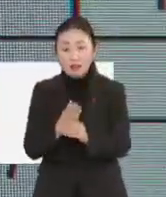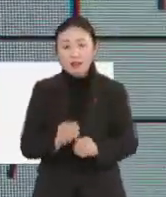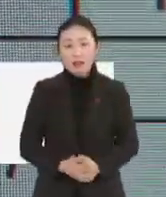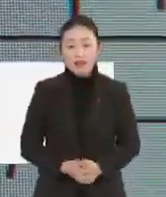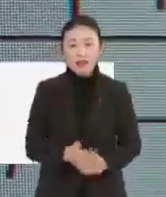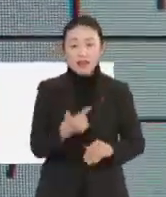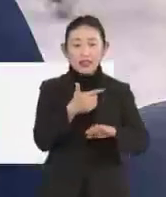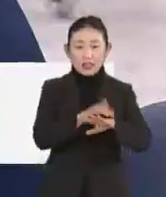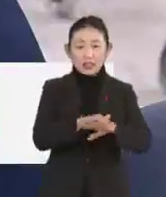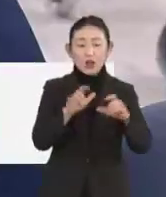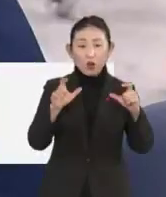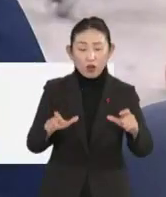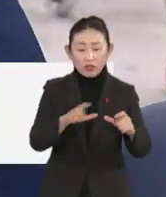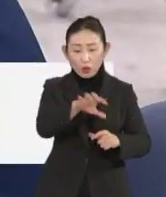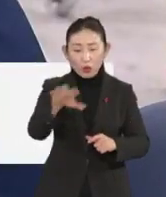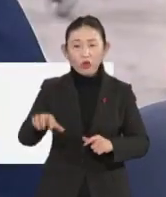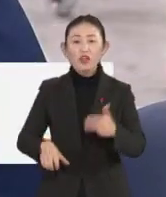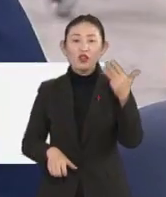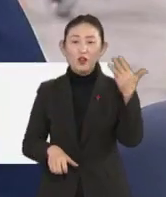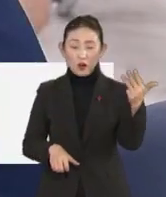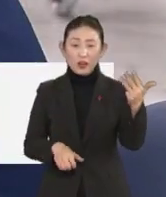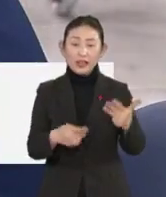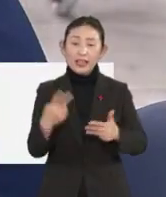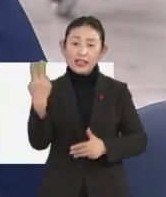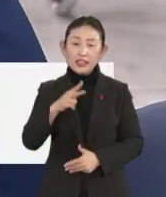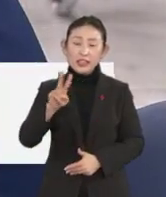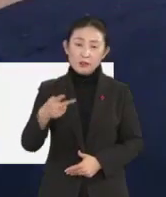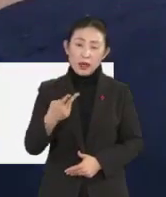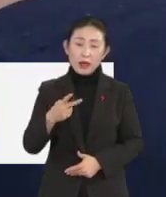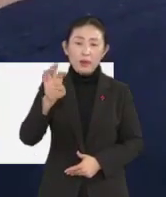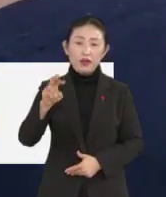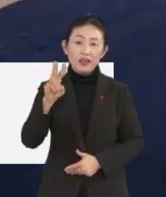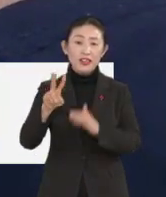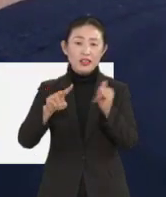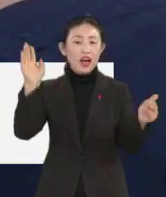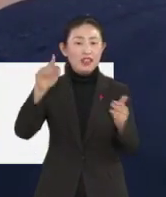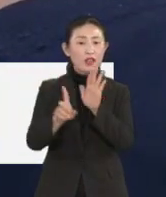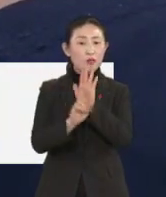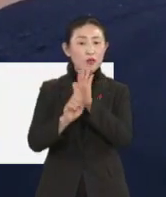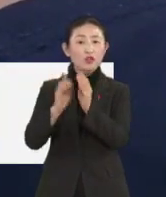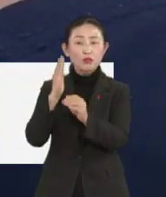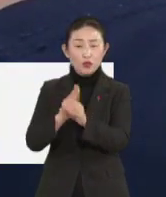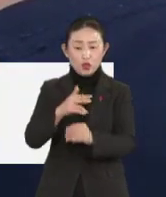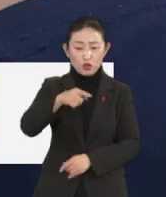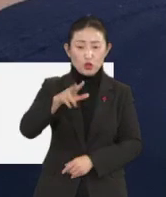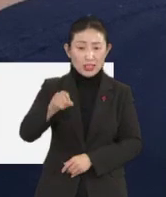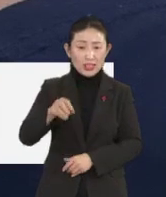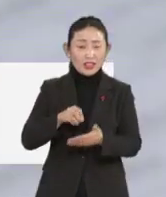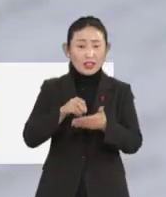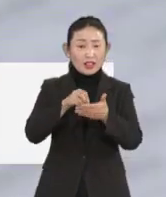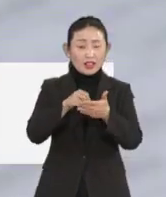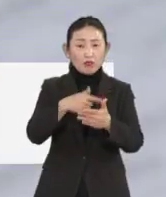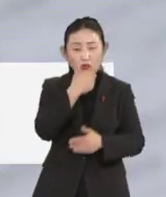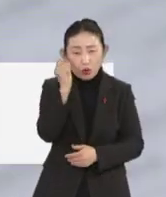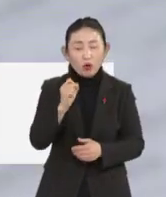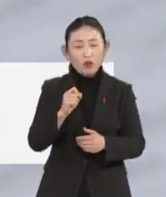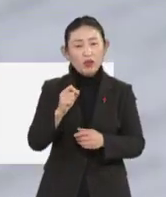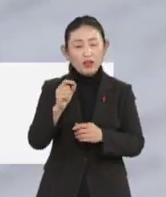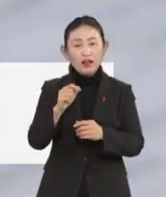대전권대학 8곳에서 모두 22004명을 모집하지만 수시모집 미등록 인원까지 포함되면